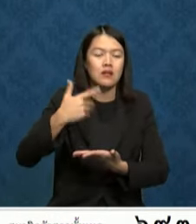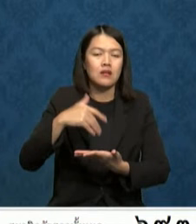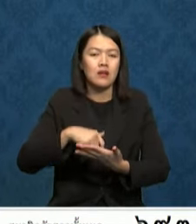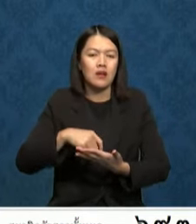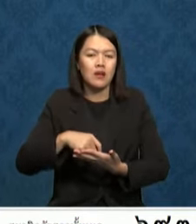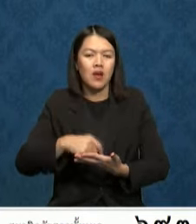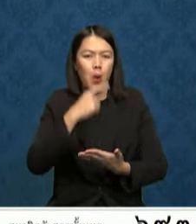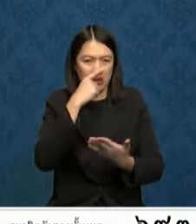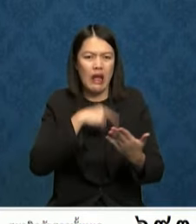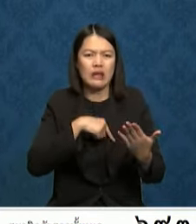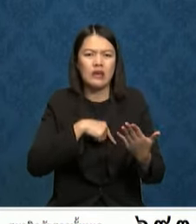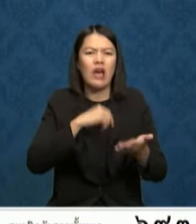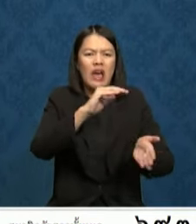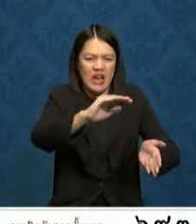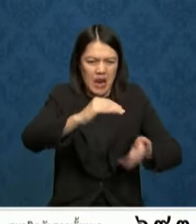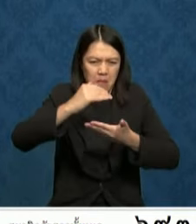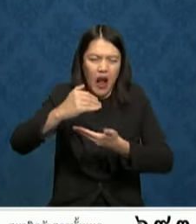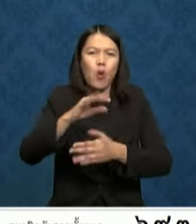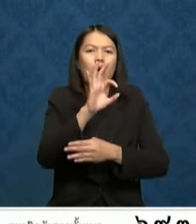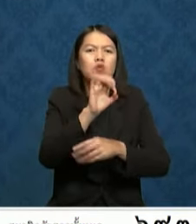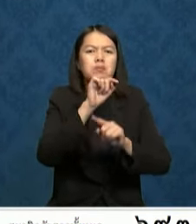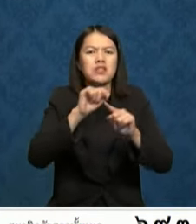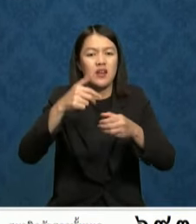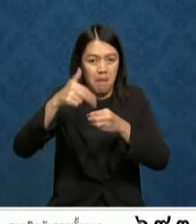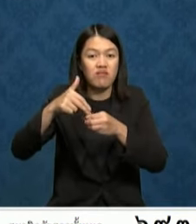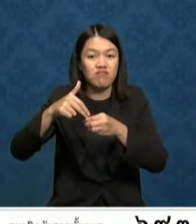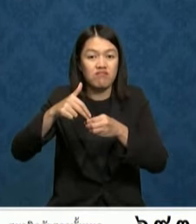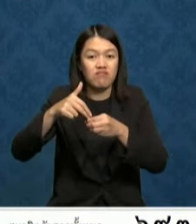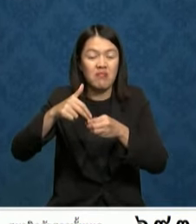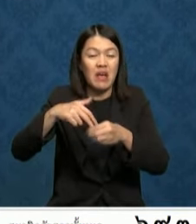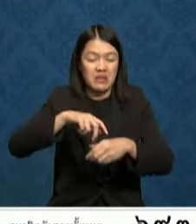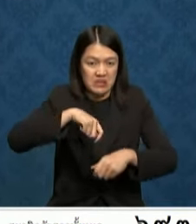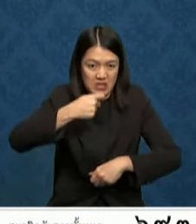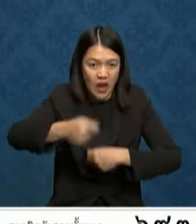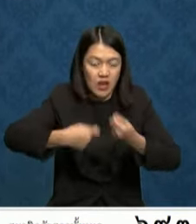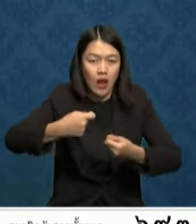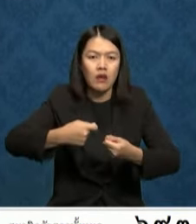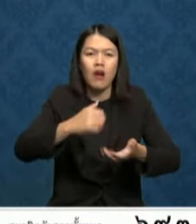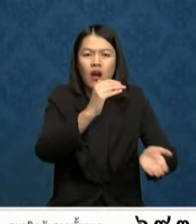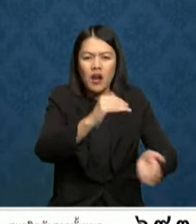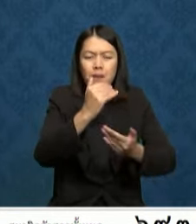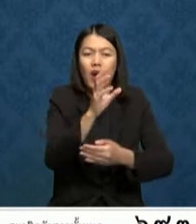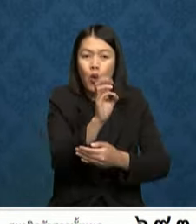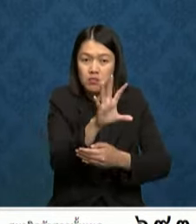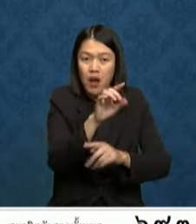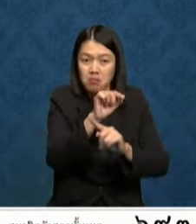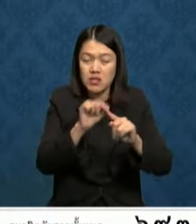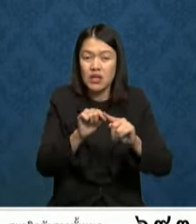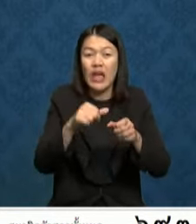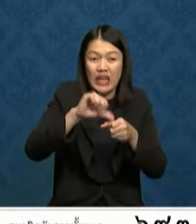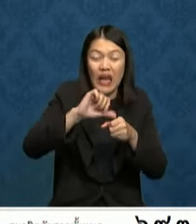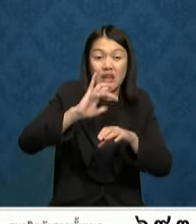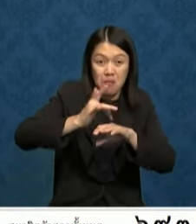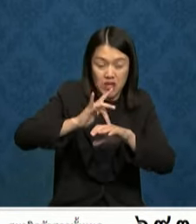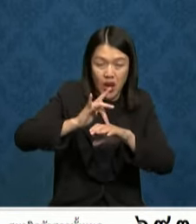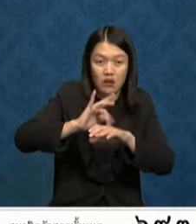เนี่ยเรานำเข้า 90กว่าเปอร์ในเชิงของน้ำมันและเรานำเข้ามากกว่า 65%ของราคากัสธรรมชาติ